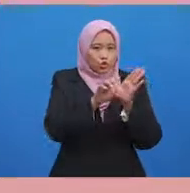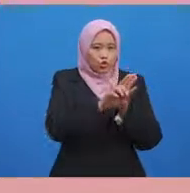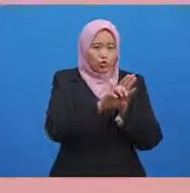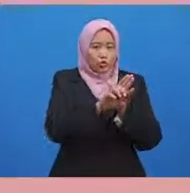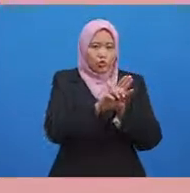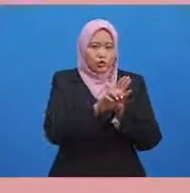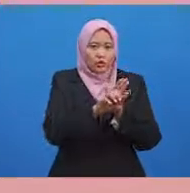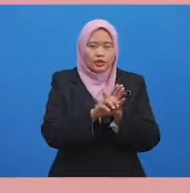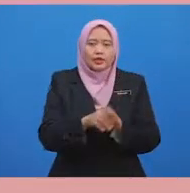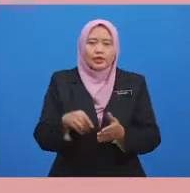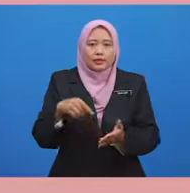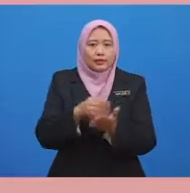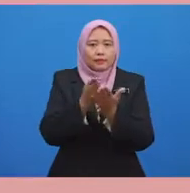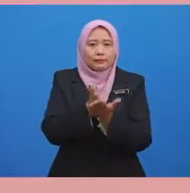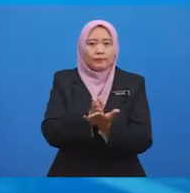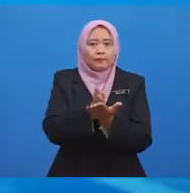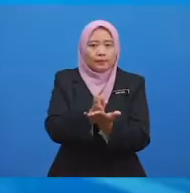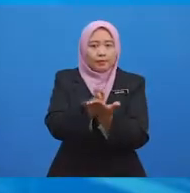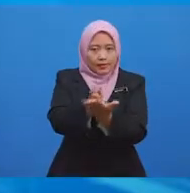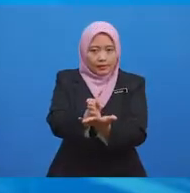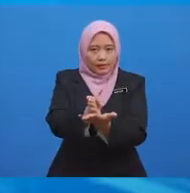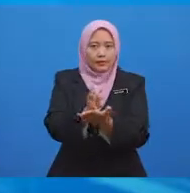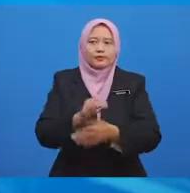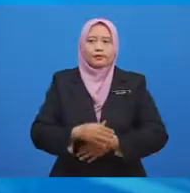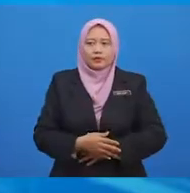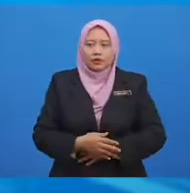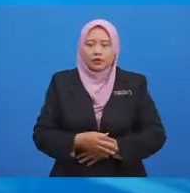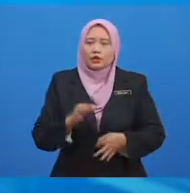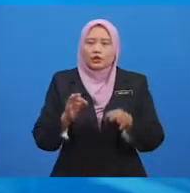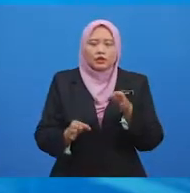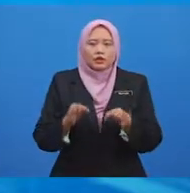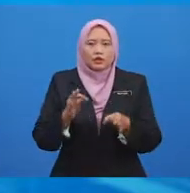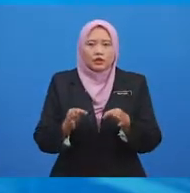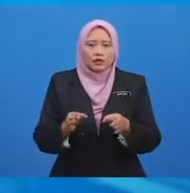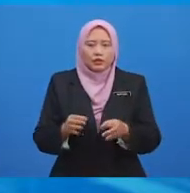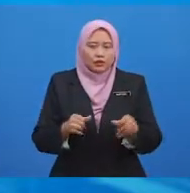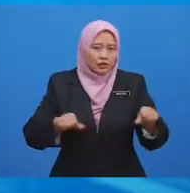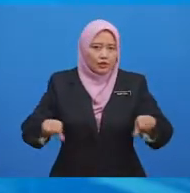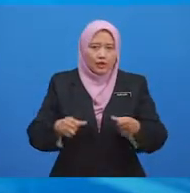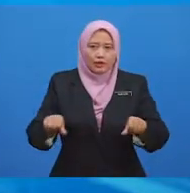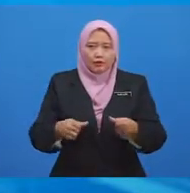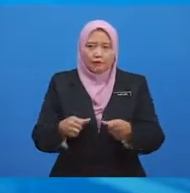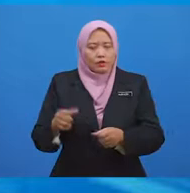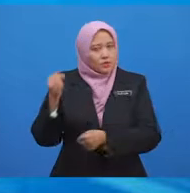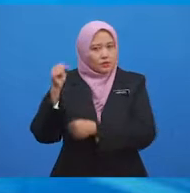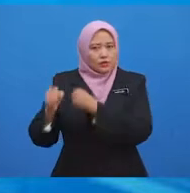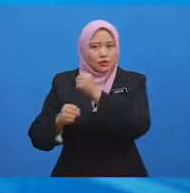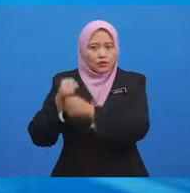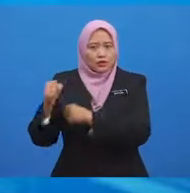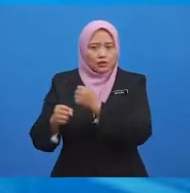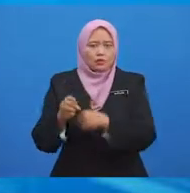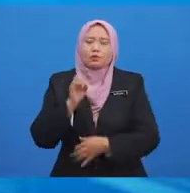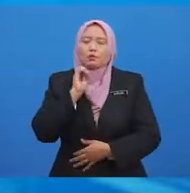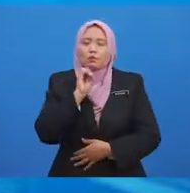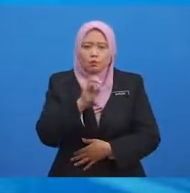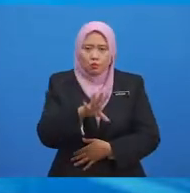jeti ketika berlabuh. Namun, jika kita mengamalkan sikap membuang tali-tali yang